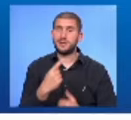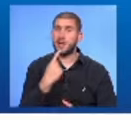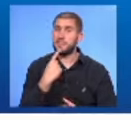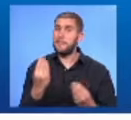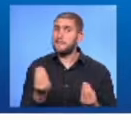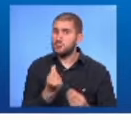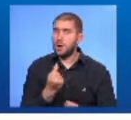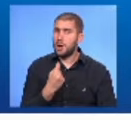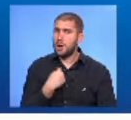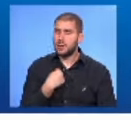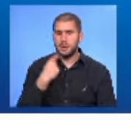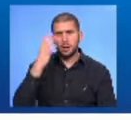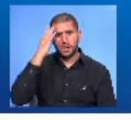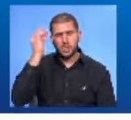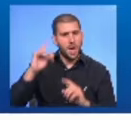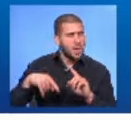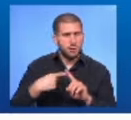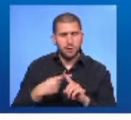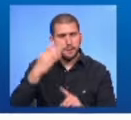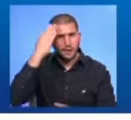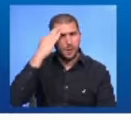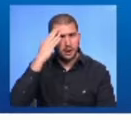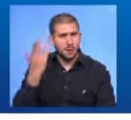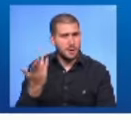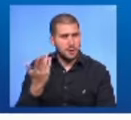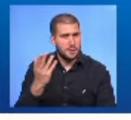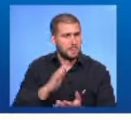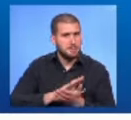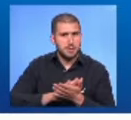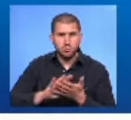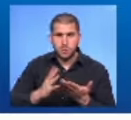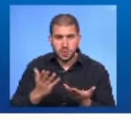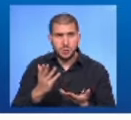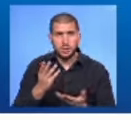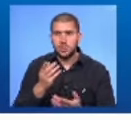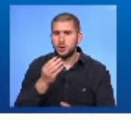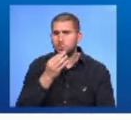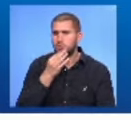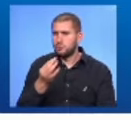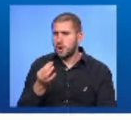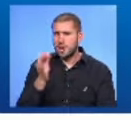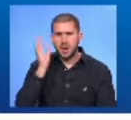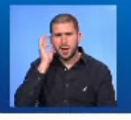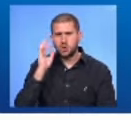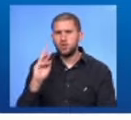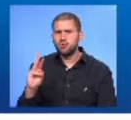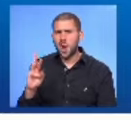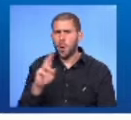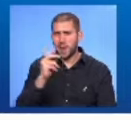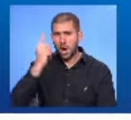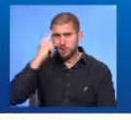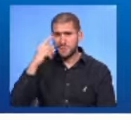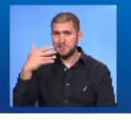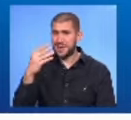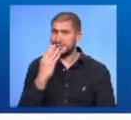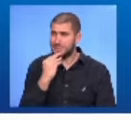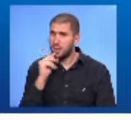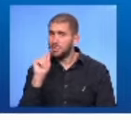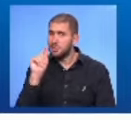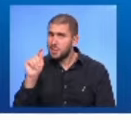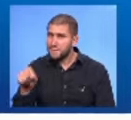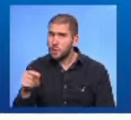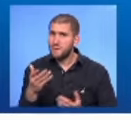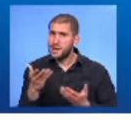לא עוזב אותי עד הרגע הזה. דבר פשוט. שאלה אותה שירה רודרמן, חשבת שמדינת ישראל תבוא